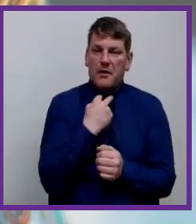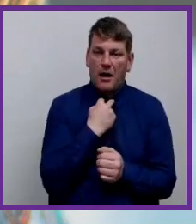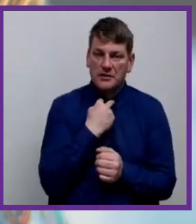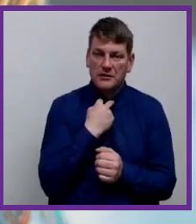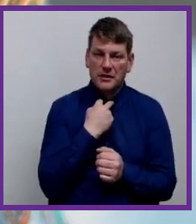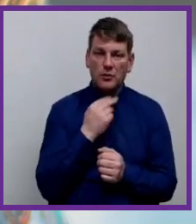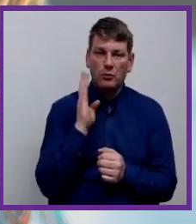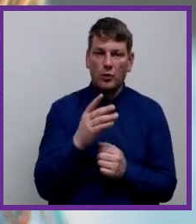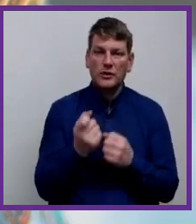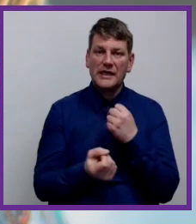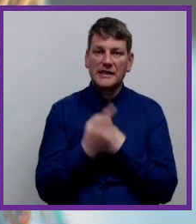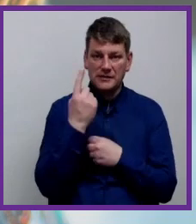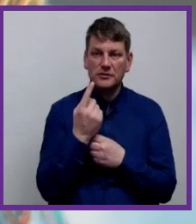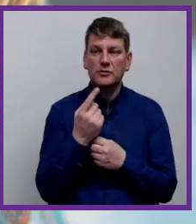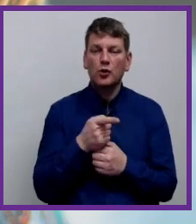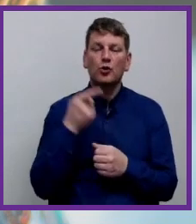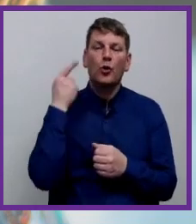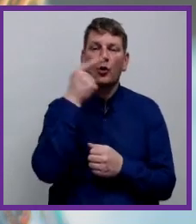būtu iemesls 1000 lietā.